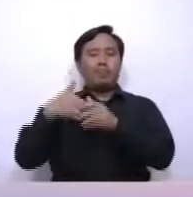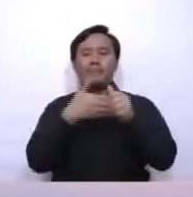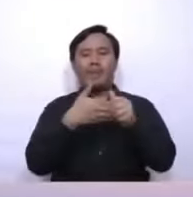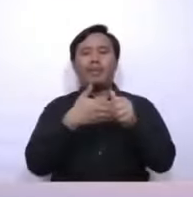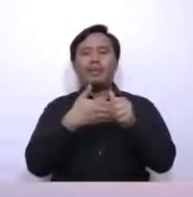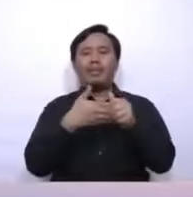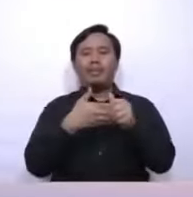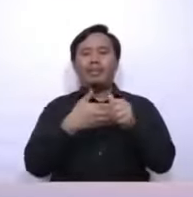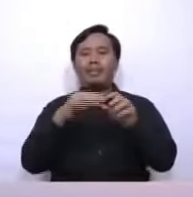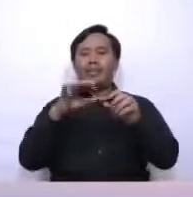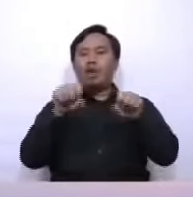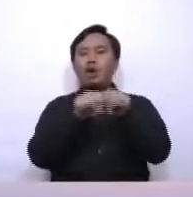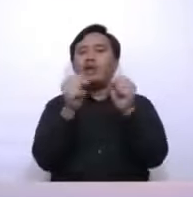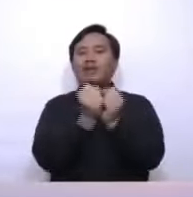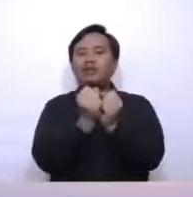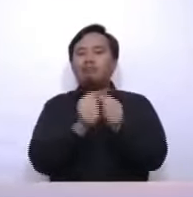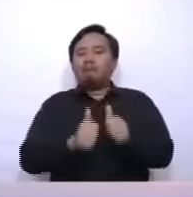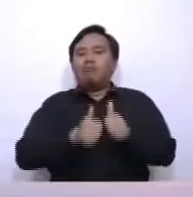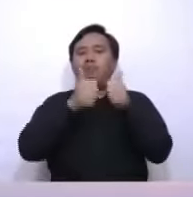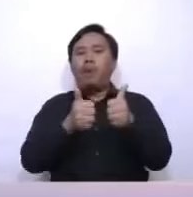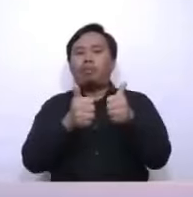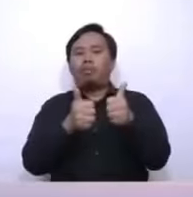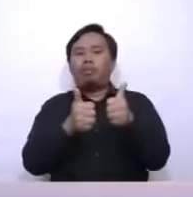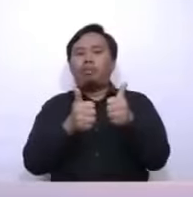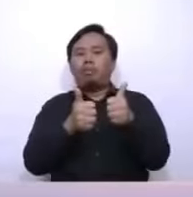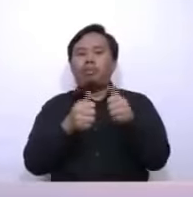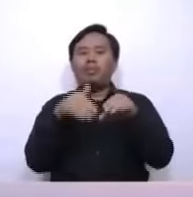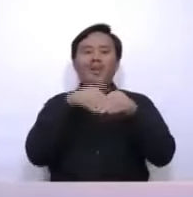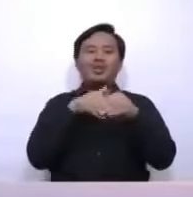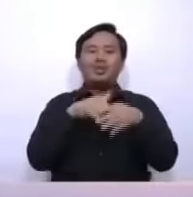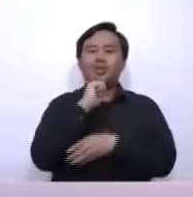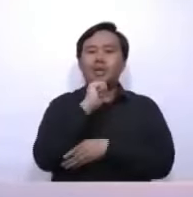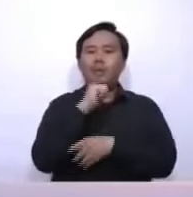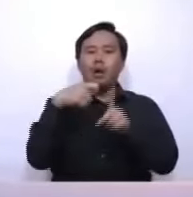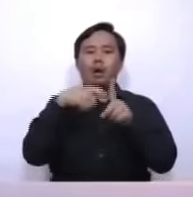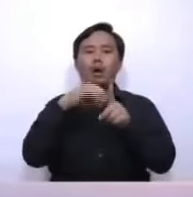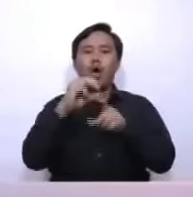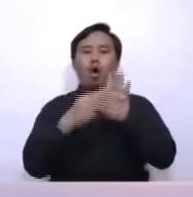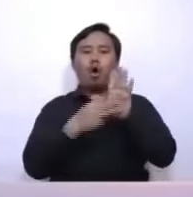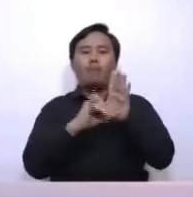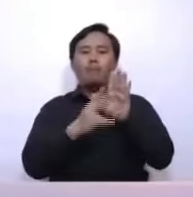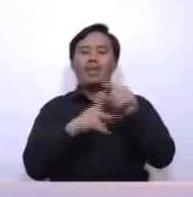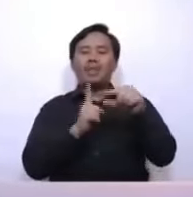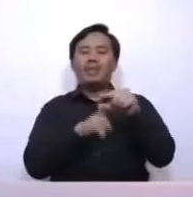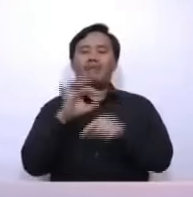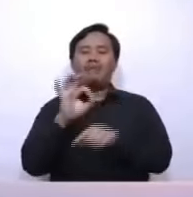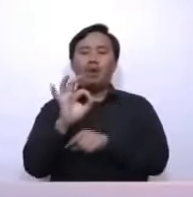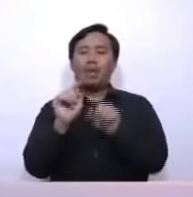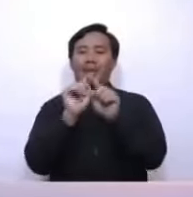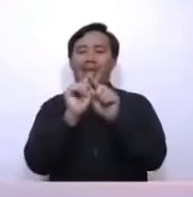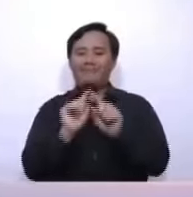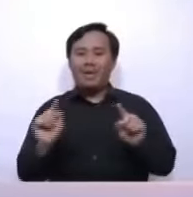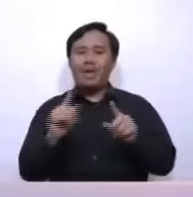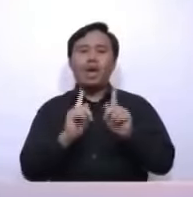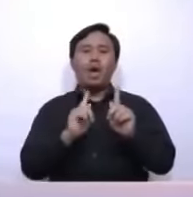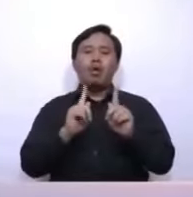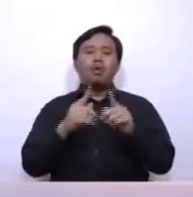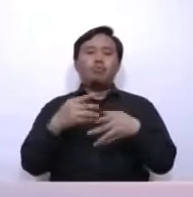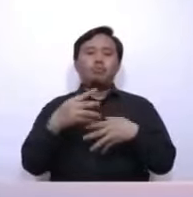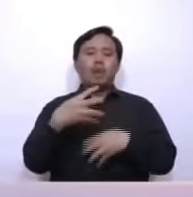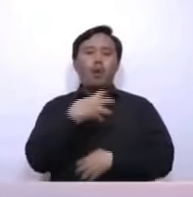OPD, termasuk diantaranya Kominfo, tetapi tanpa adanya political will